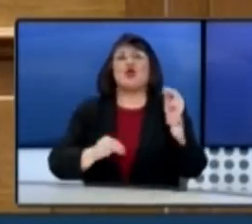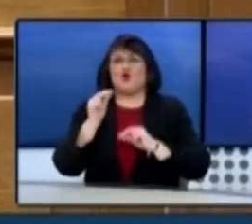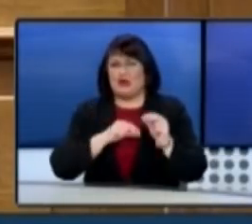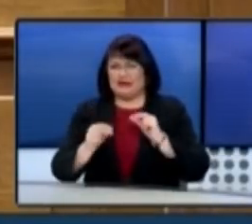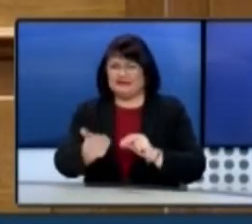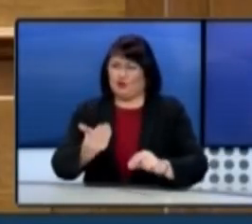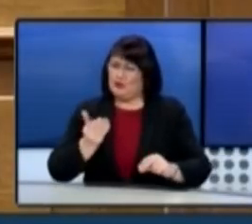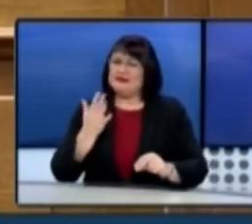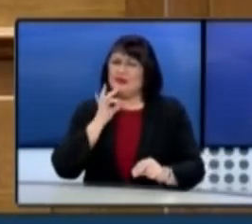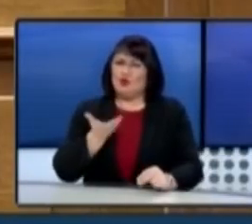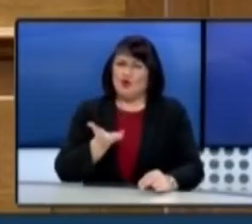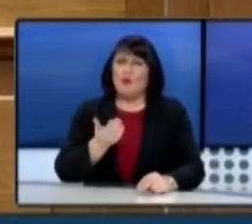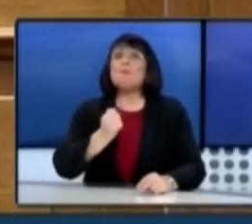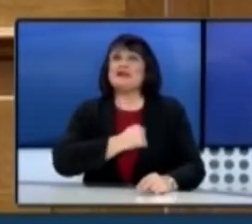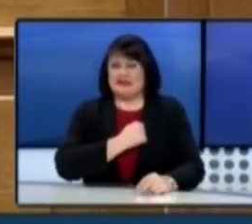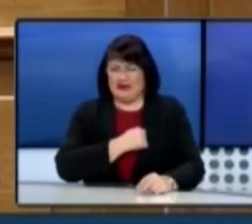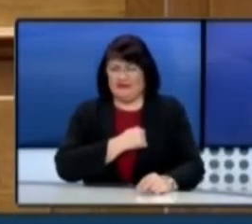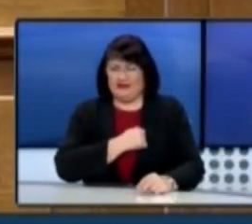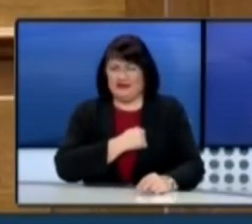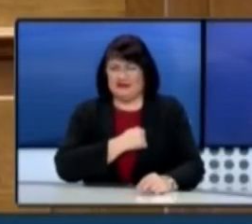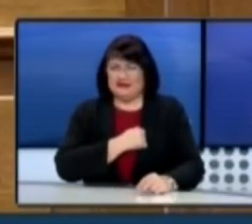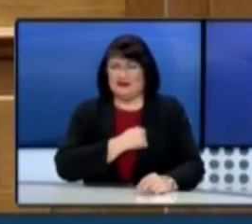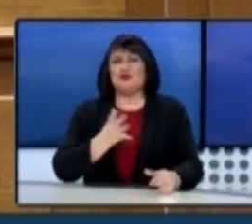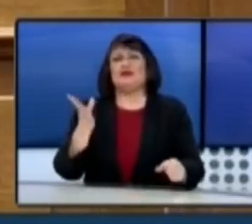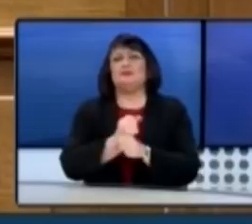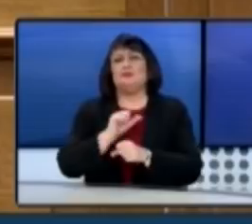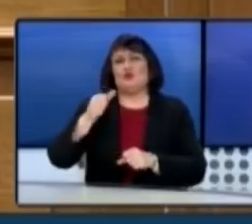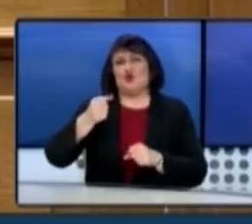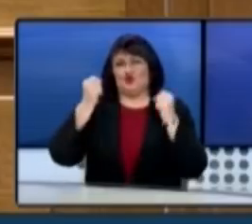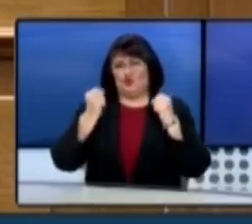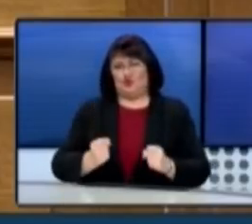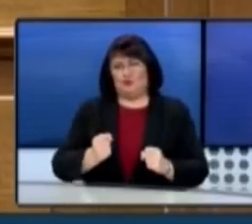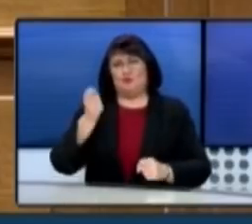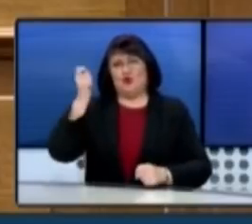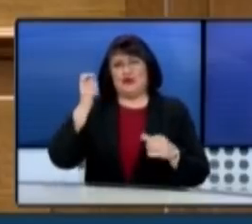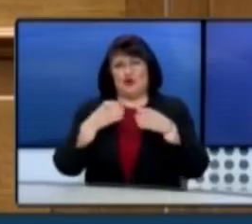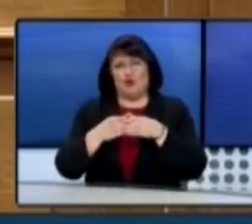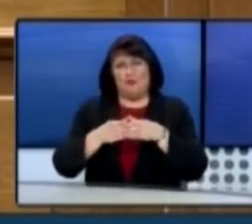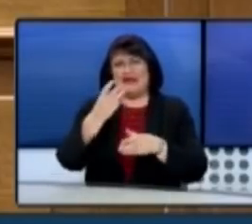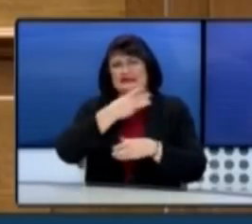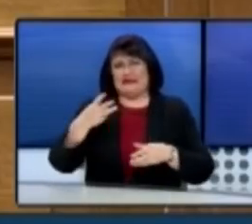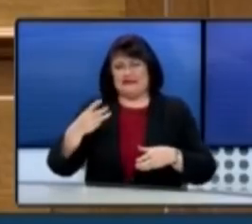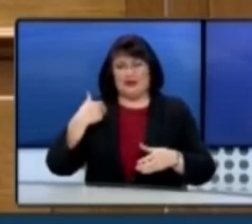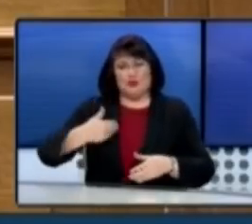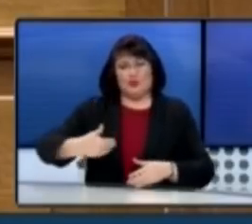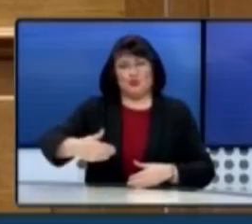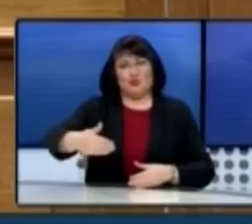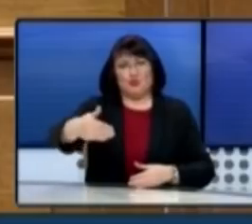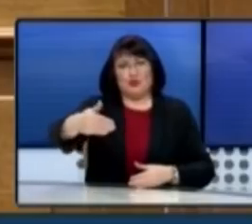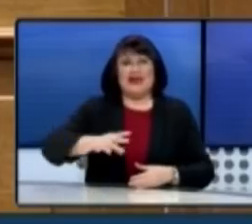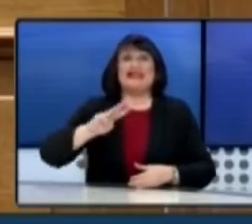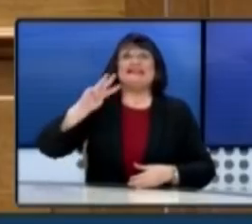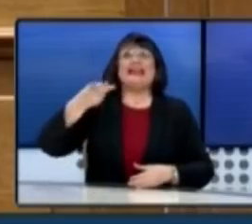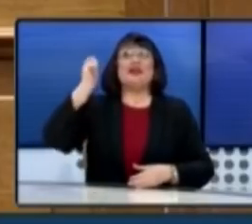σήμερα όχι γιατί πιστεύετε ότι θα είστε πρώτο κόμμα, αλλά γιατί γνωρίζετε ότι όσο περνάει ο χρόνος κινδυνεύει να